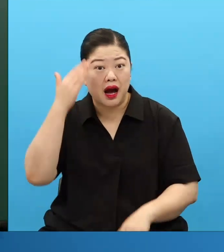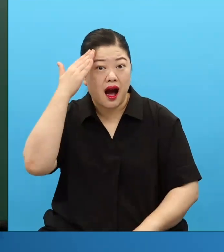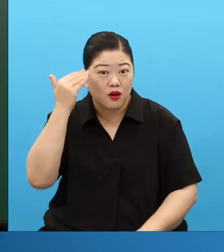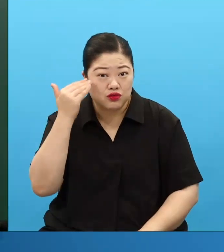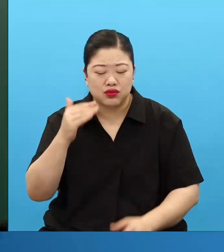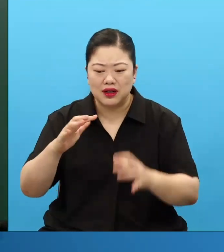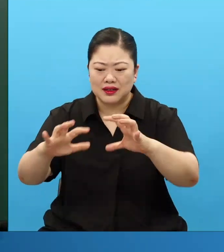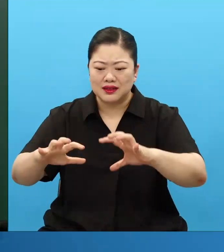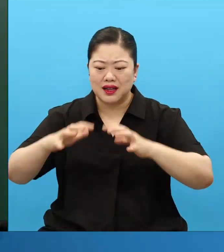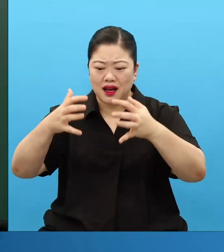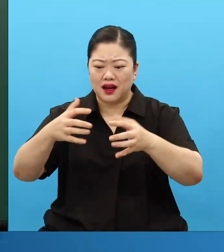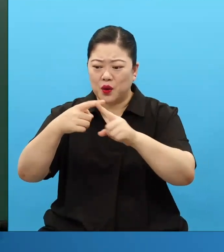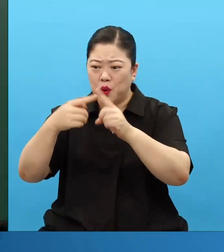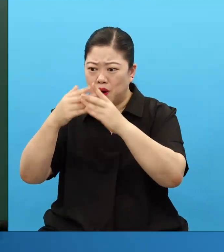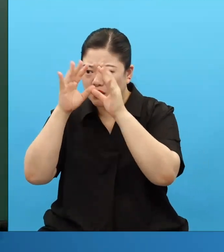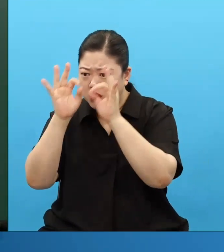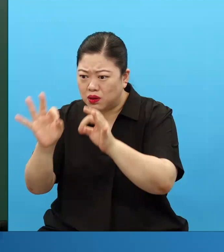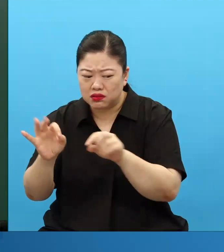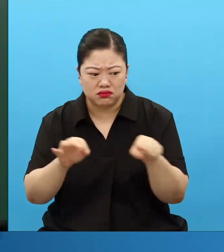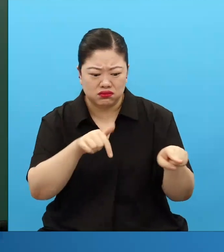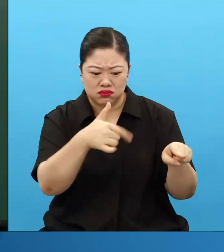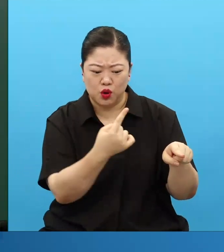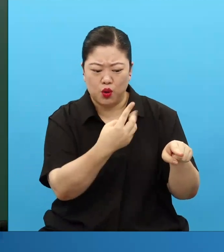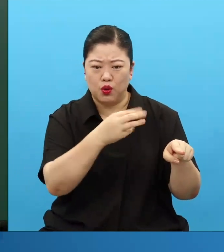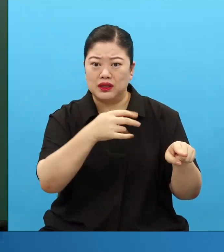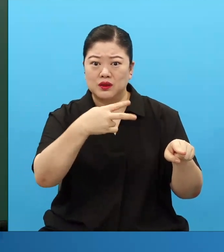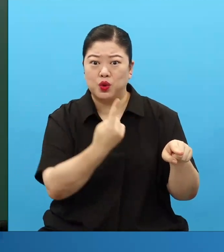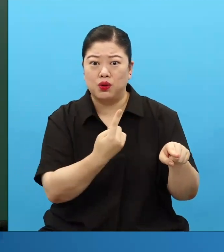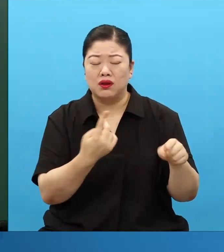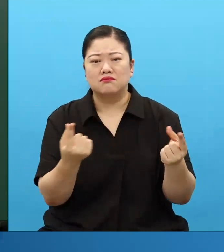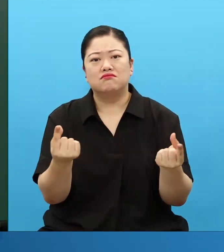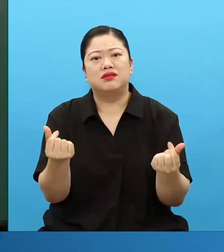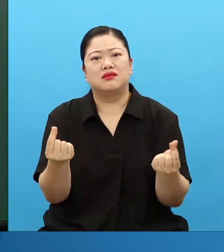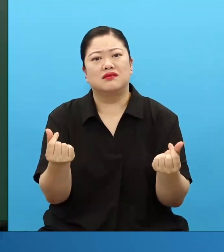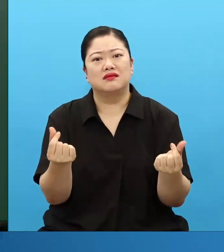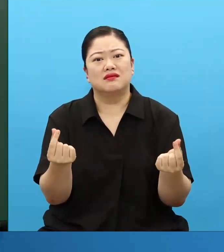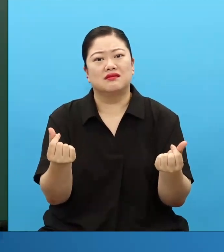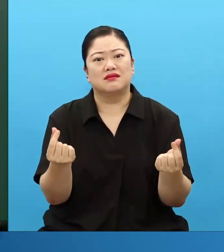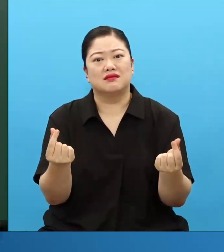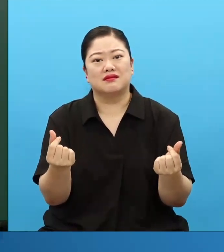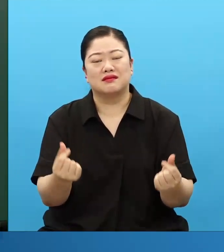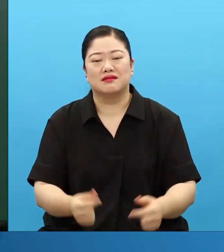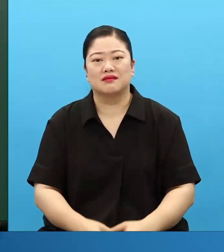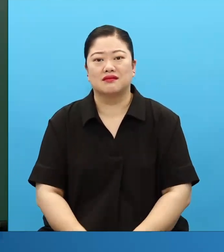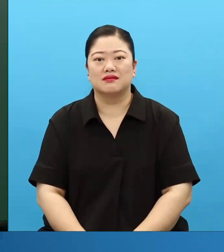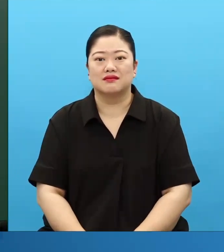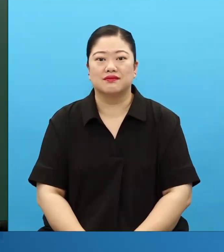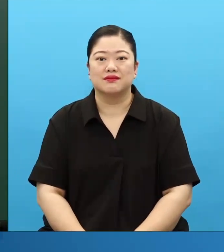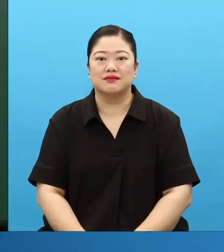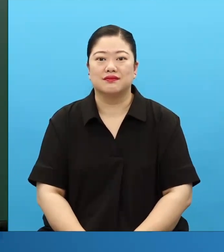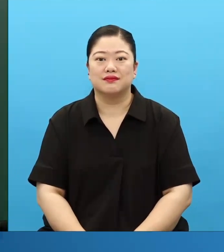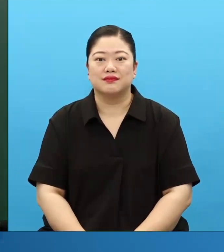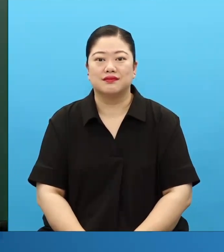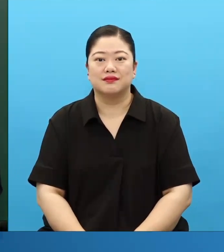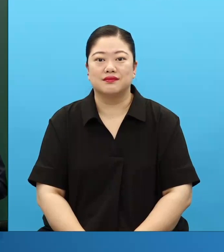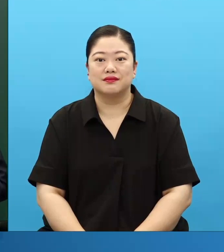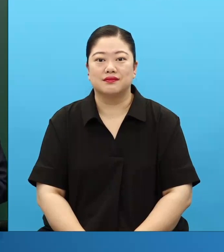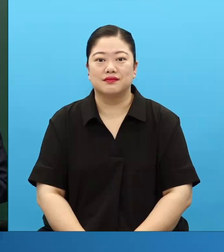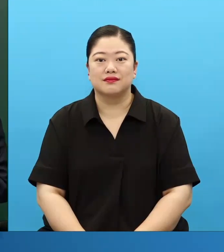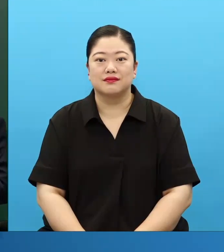Crosby's biography, the answer is clear. 우리가 전혀 기도를 안 하는 거예요. That means we don't pray at all. 근데